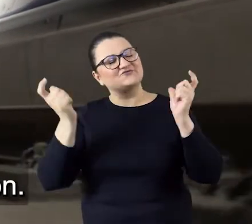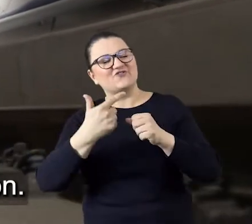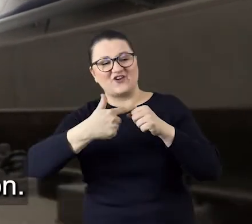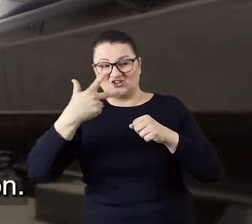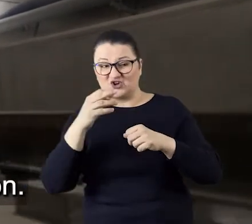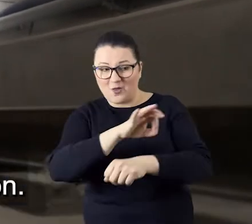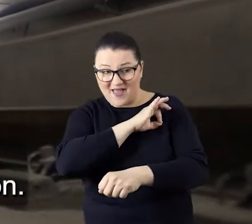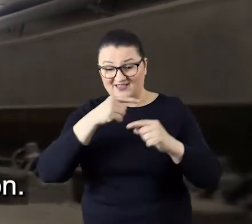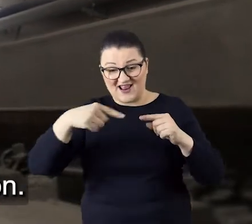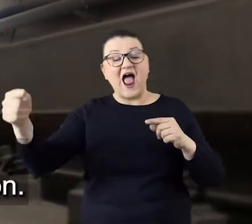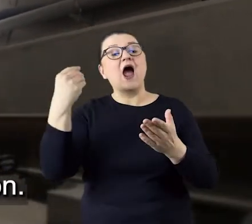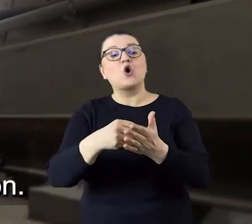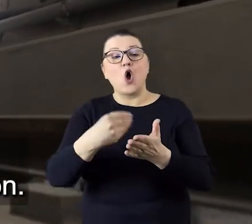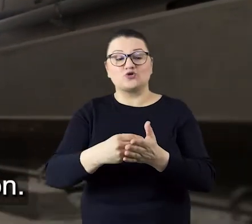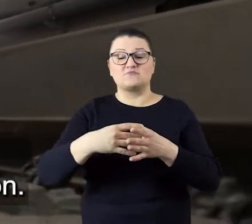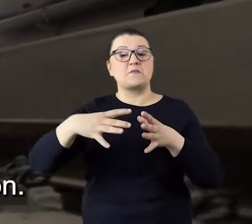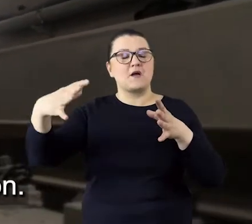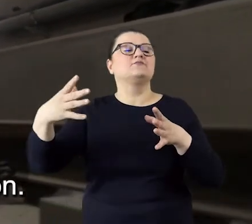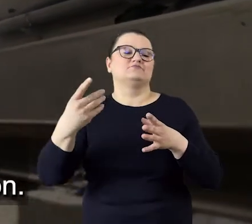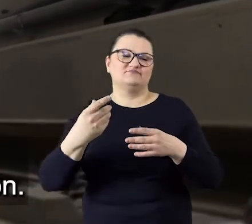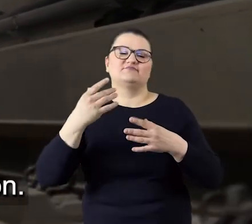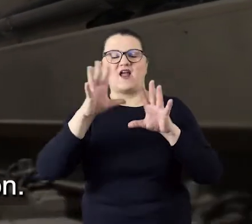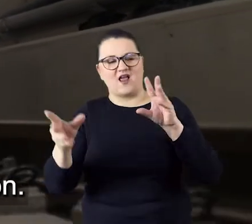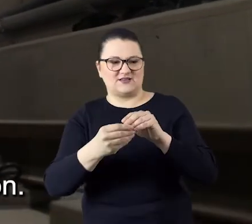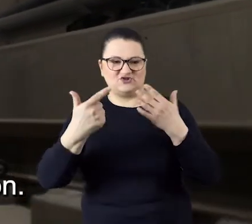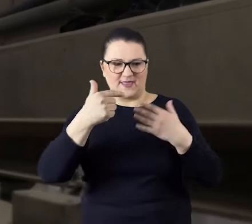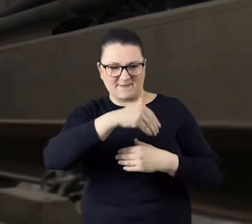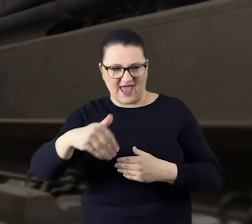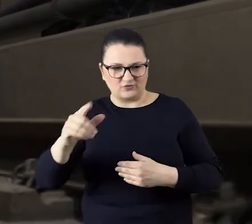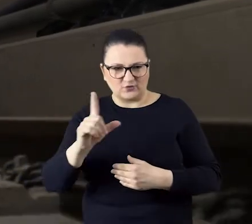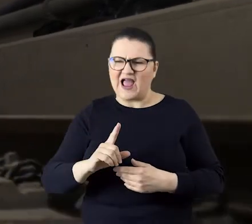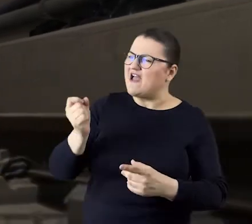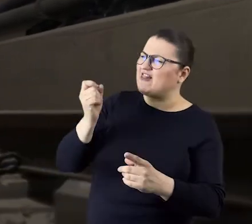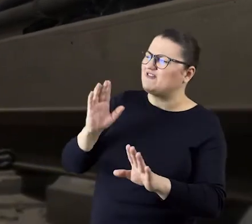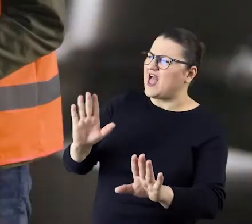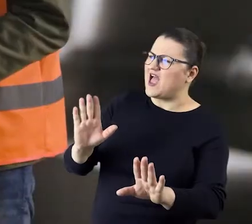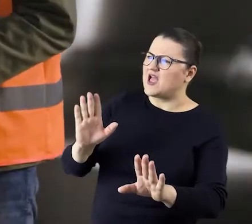km długości, a koszt jej rozbudowy to 7 miliardów złotych. Chwila.